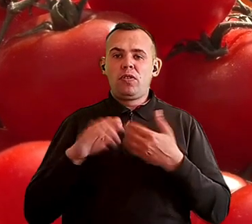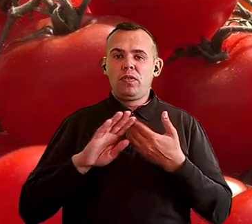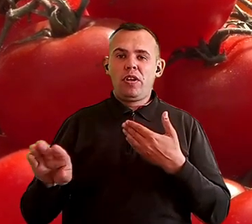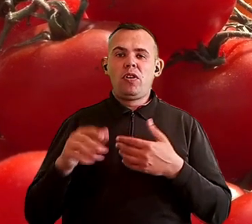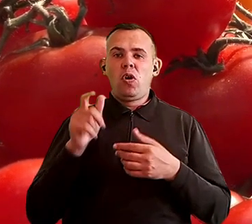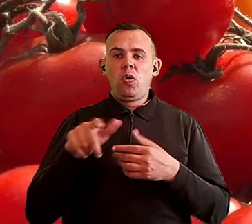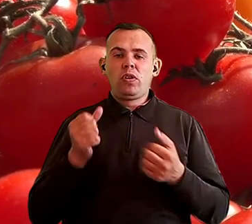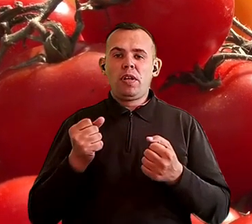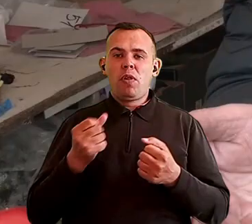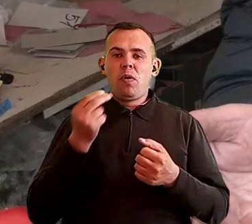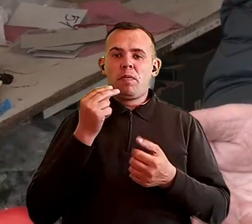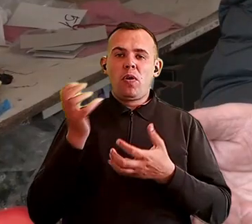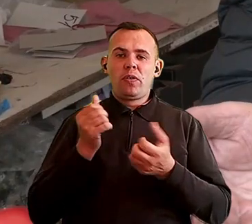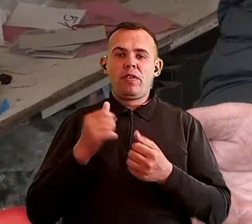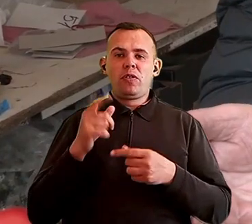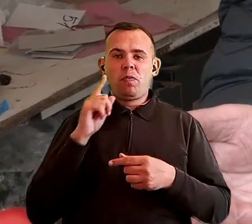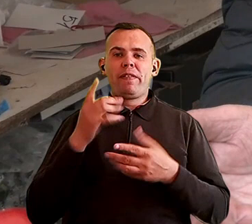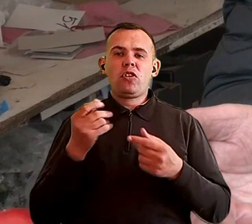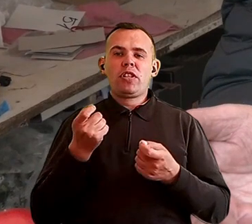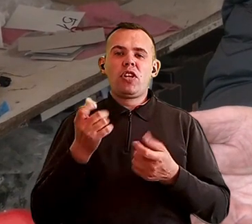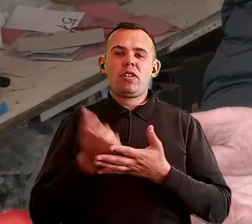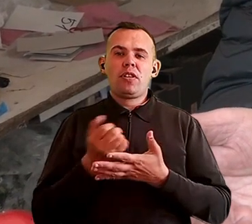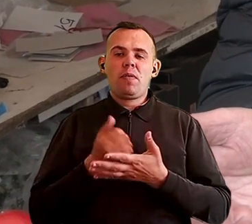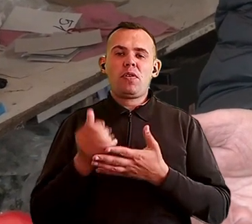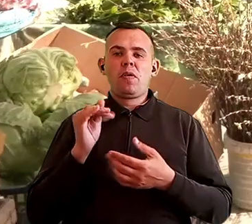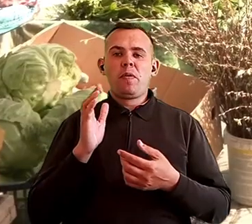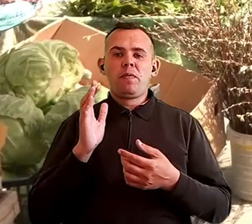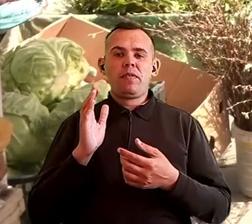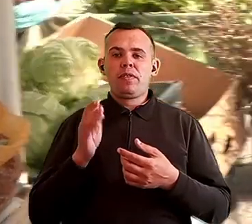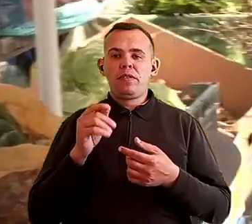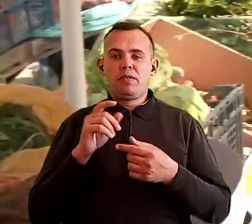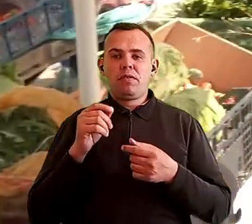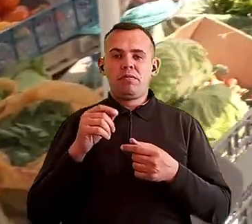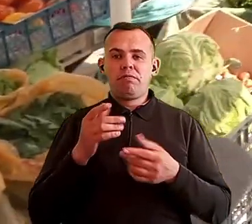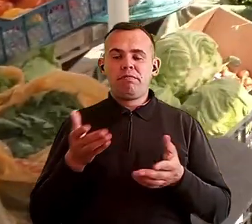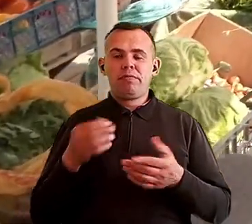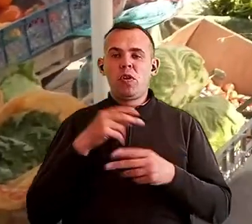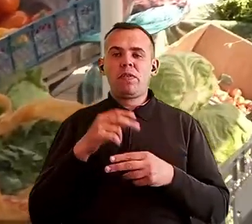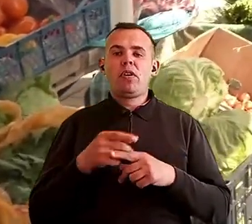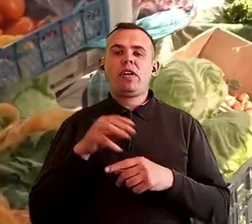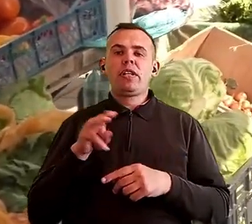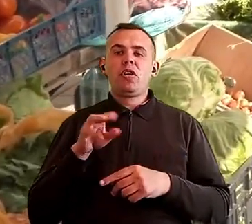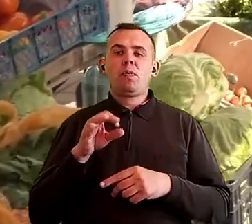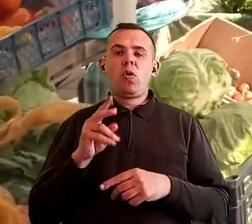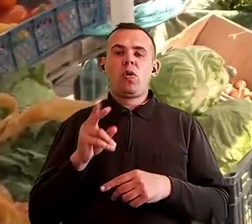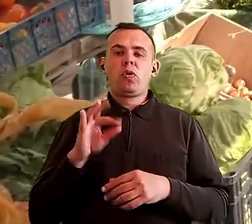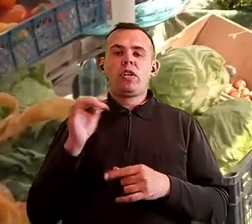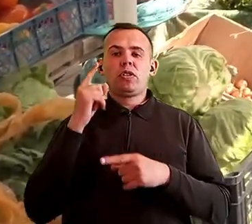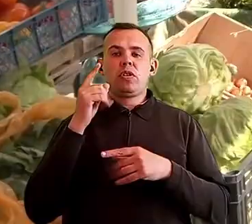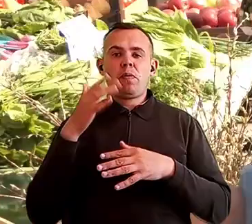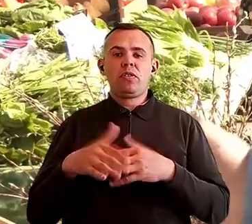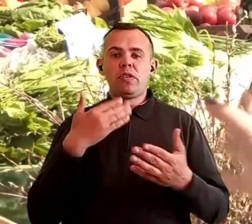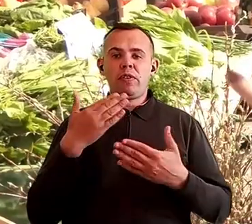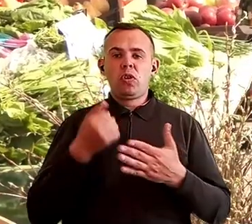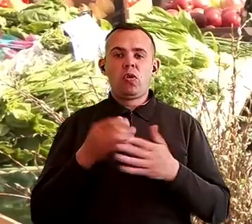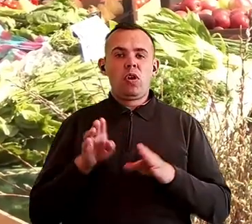продукцію, думали весною, щоб трошки заробити, бо з осені дуже подорожчали добрива. Тетяна Миколенко із розумінням ставиться до такого